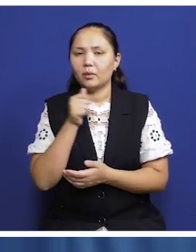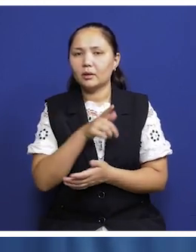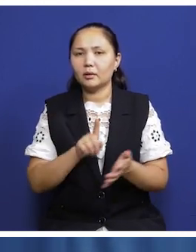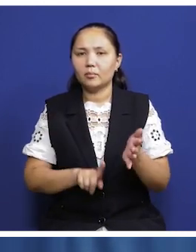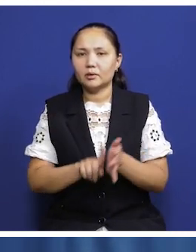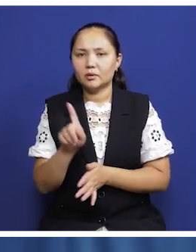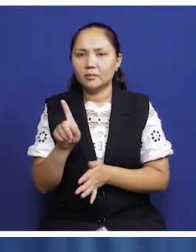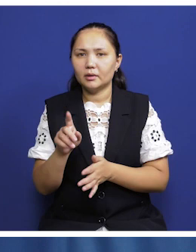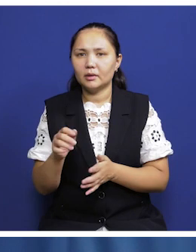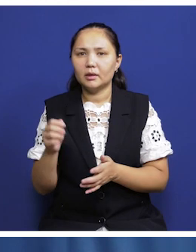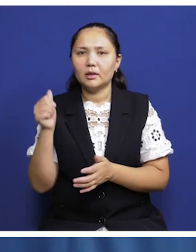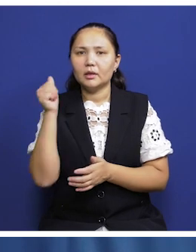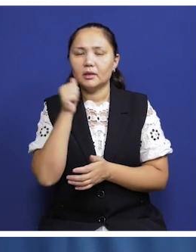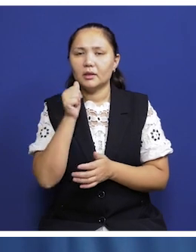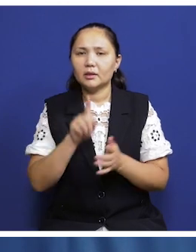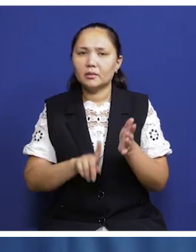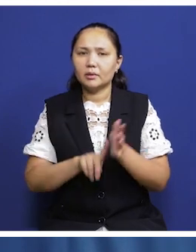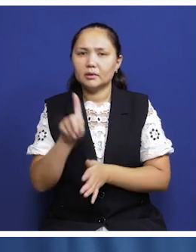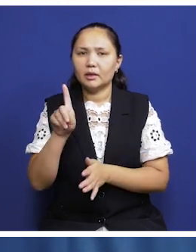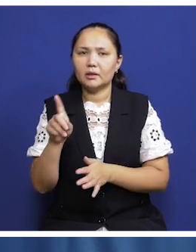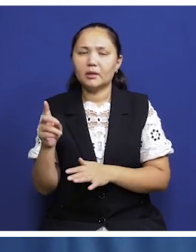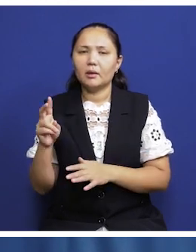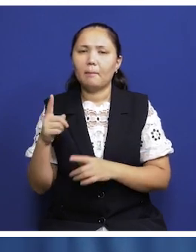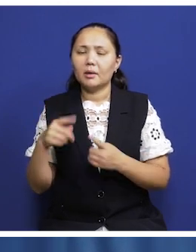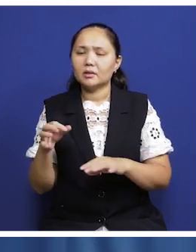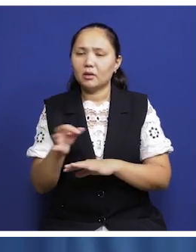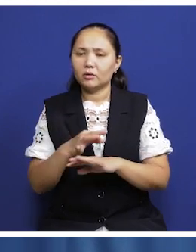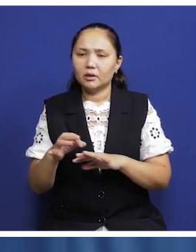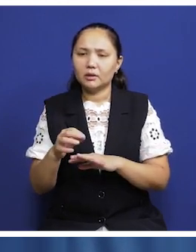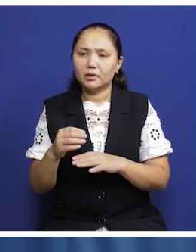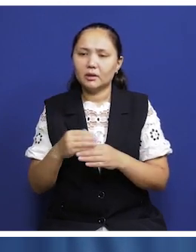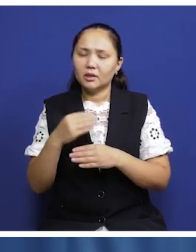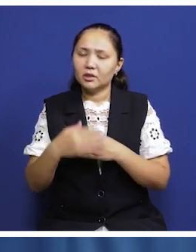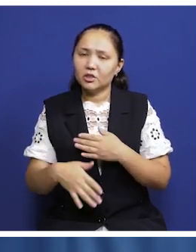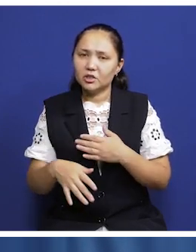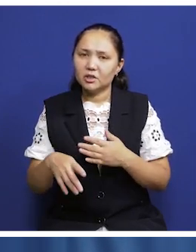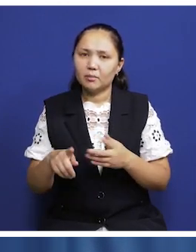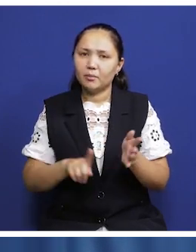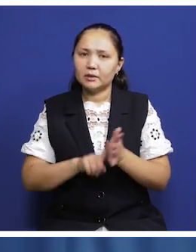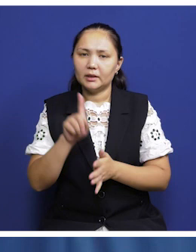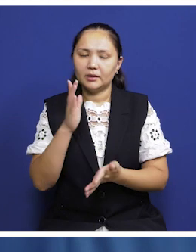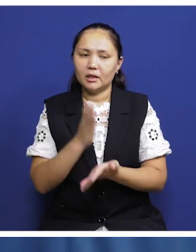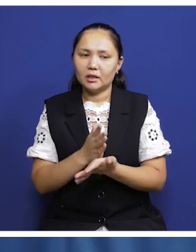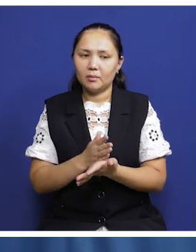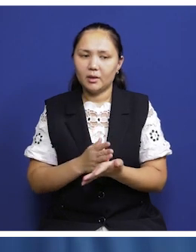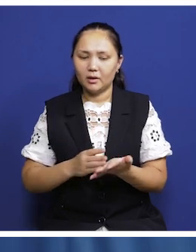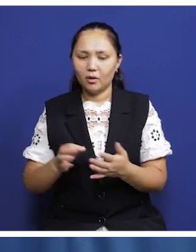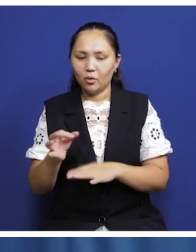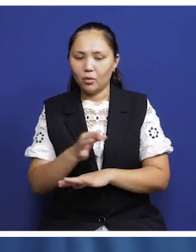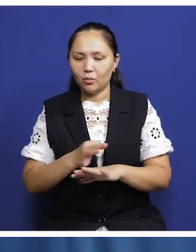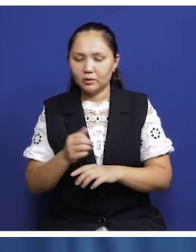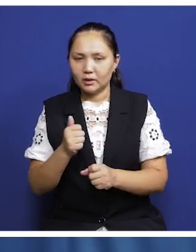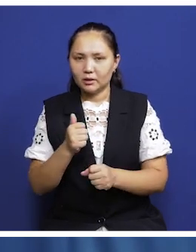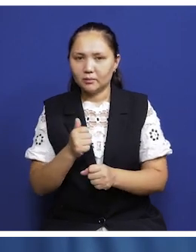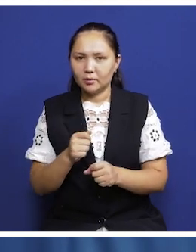ауданда ерте бастап кетуі мүмкін, екінші аудан кеш бастап кетуі мүмкін. Сол себептен біз мына тиісті облыс басқарманы белгіледік тапсырыс беруші болу